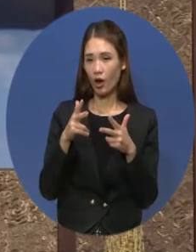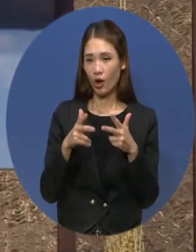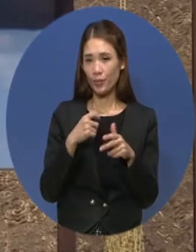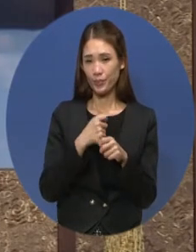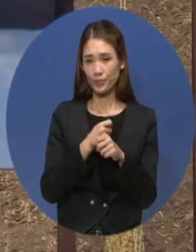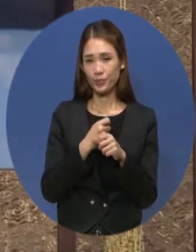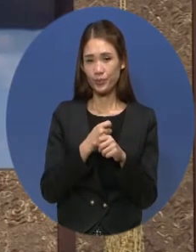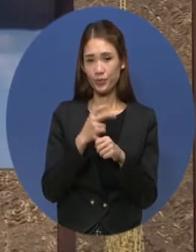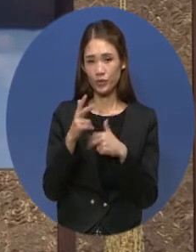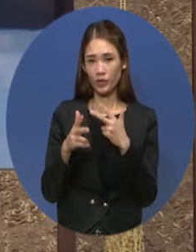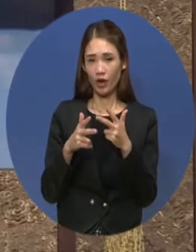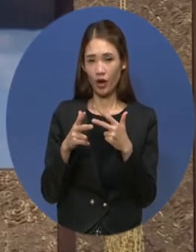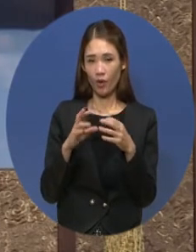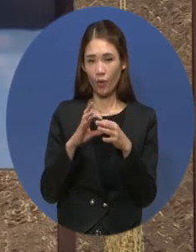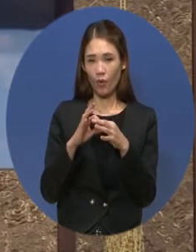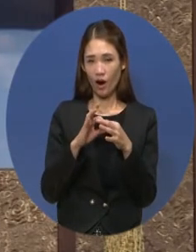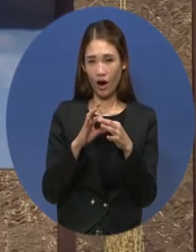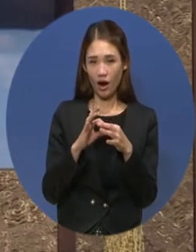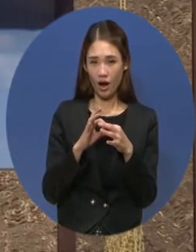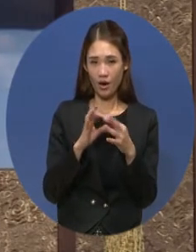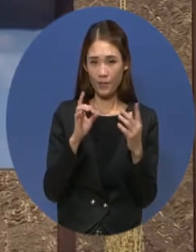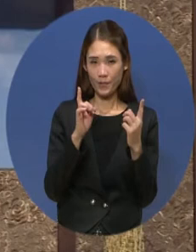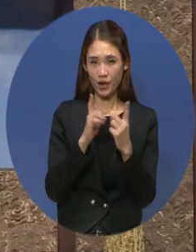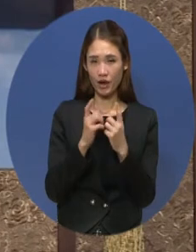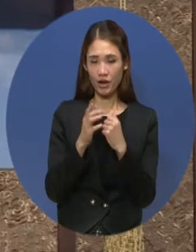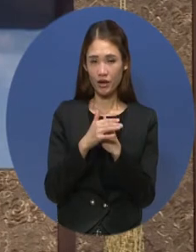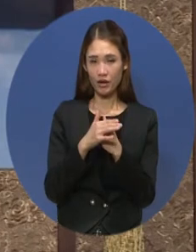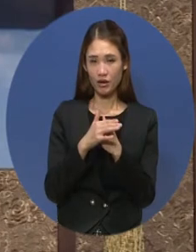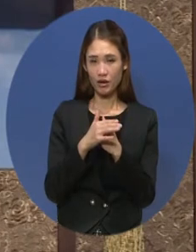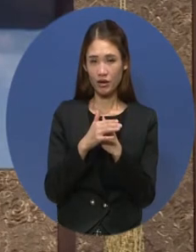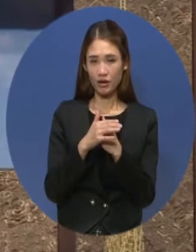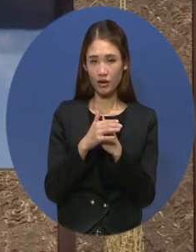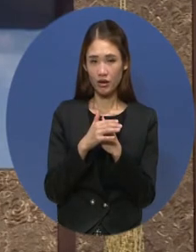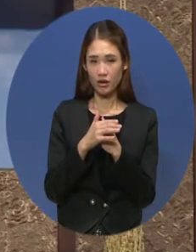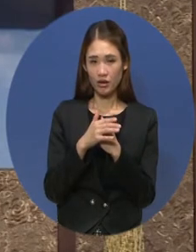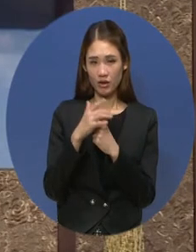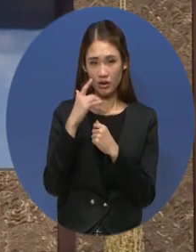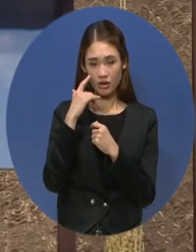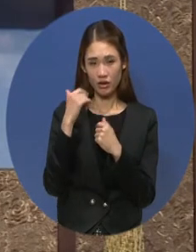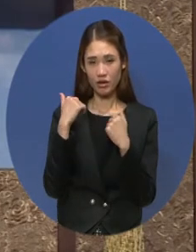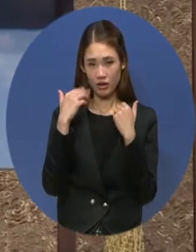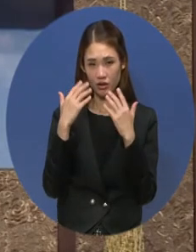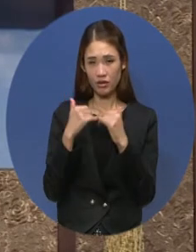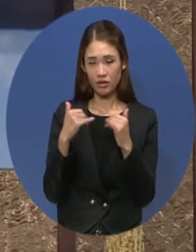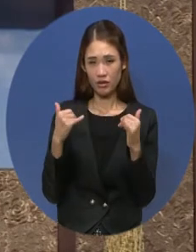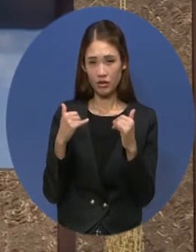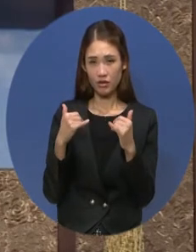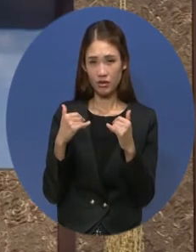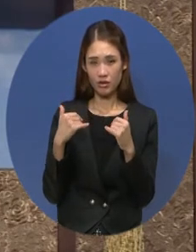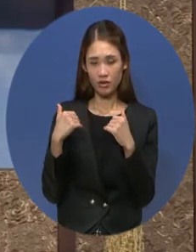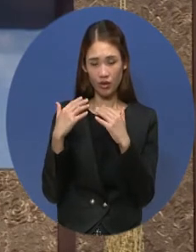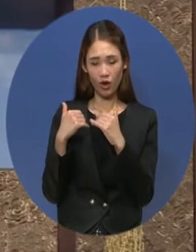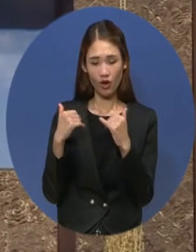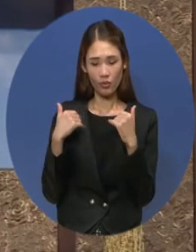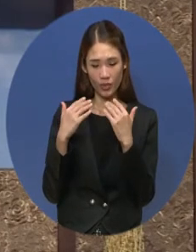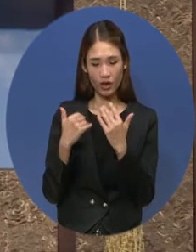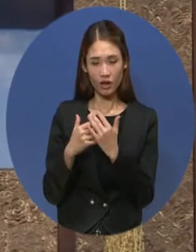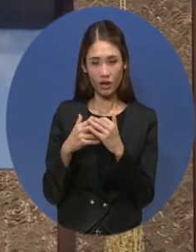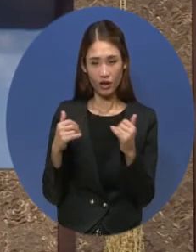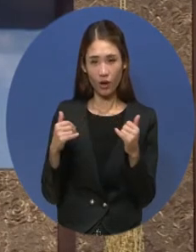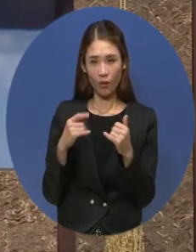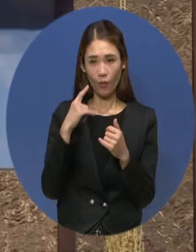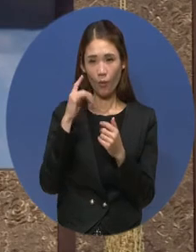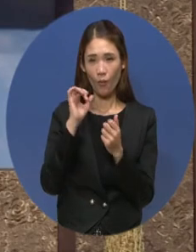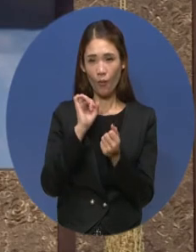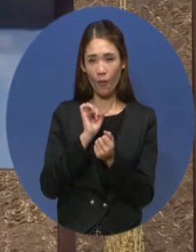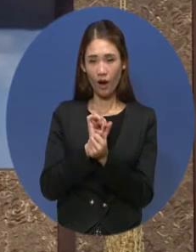에 사업 관계상 만나신 푼 때문에 이제 가족이 이제 확진이 아버님 하고 이제 우리 아 성인 장애인 분이